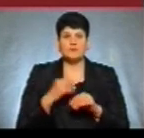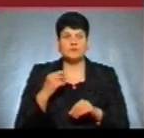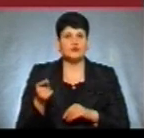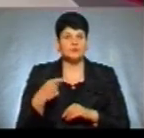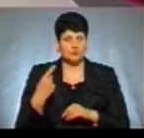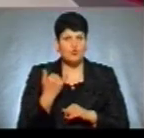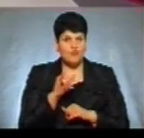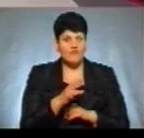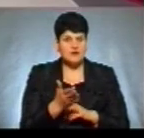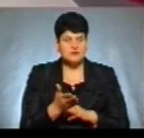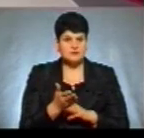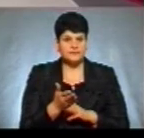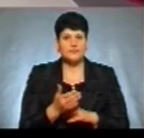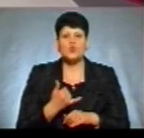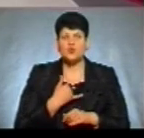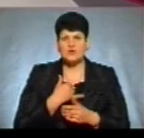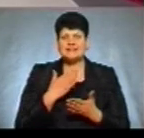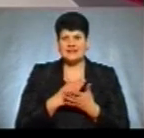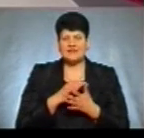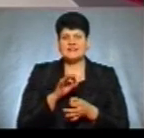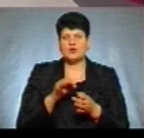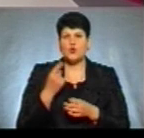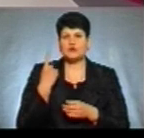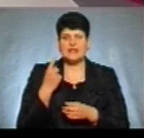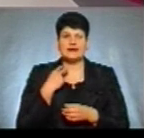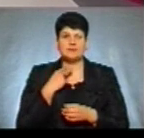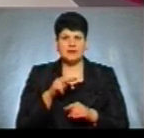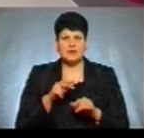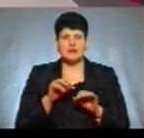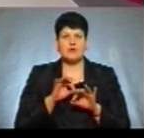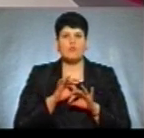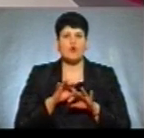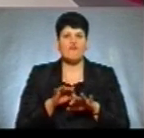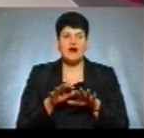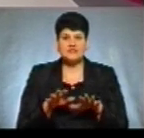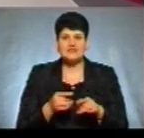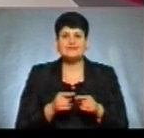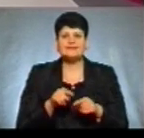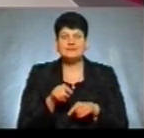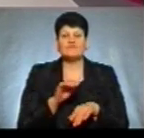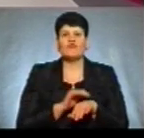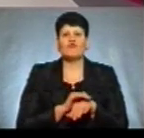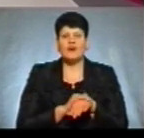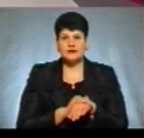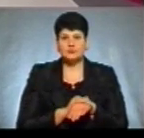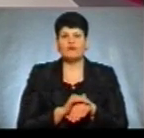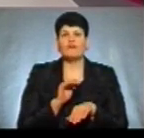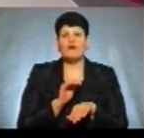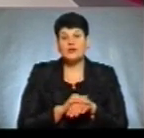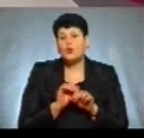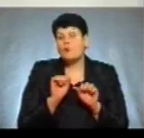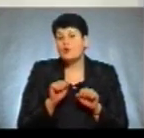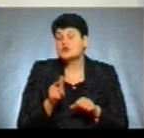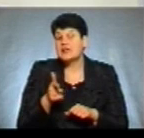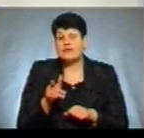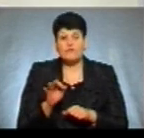вас, у поліції? У нас є в залишку одне кримінальне провадження за таким фактом, за фактом можливого